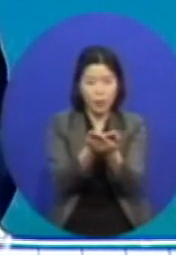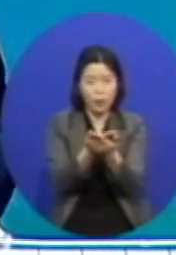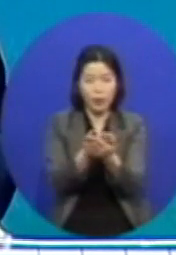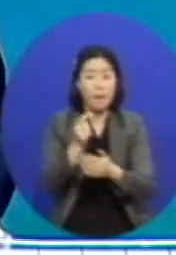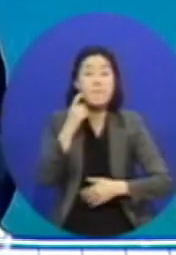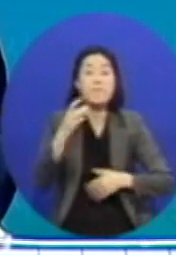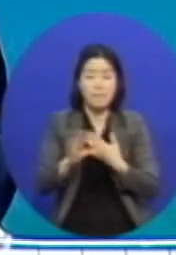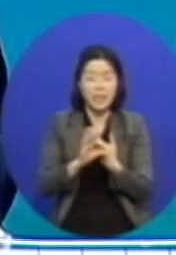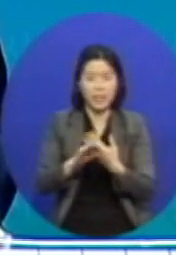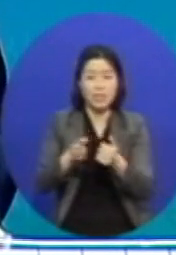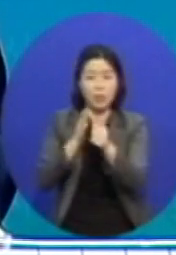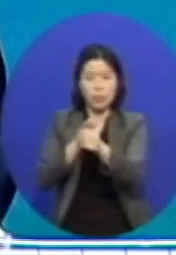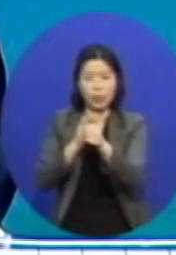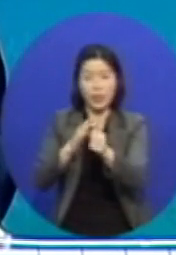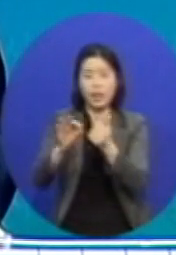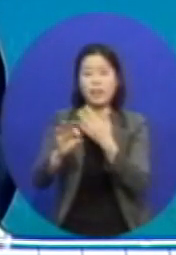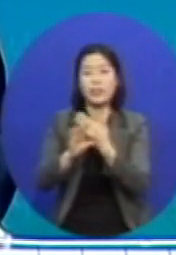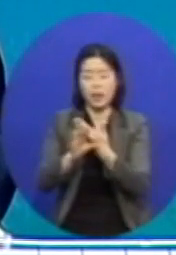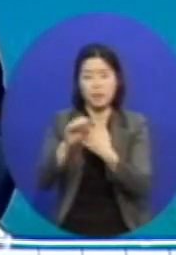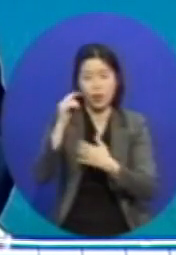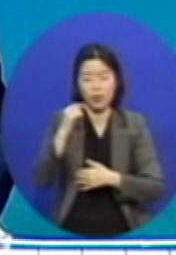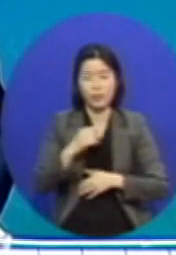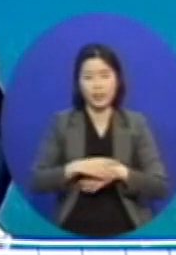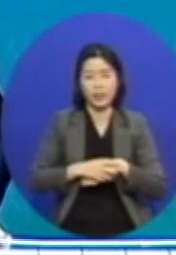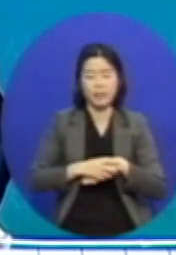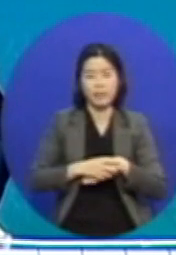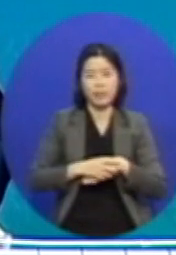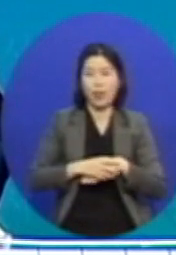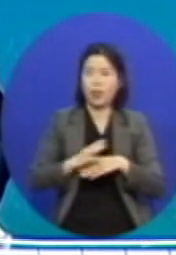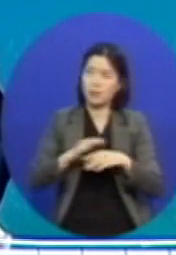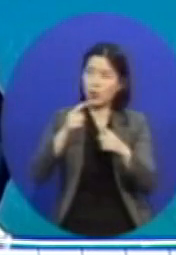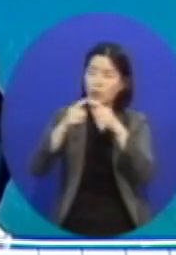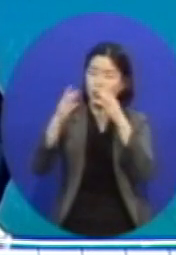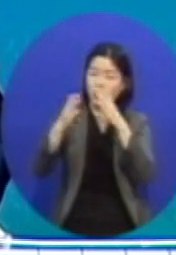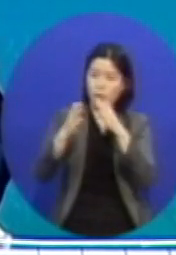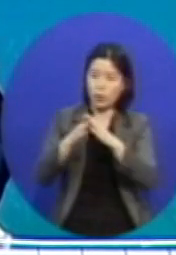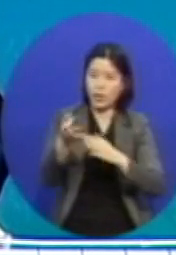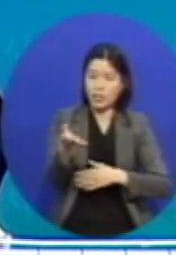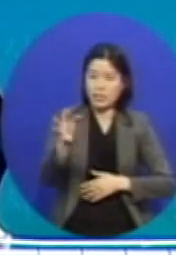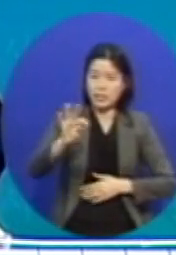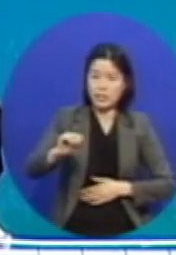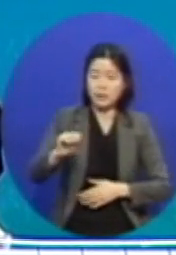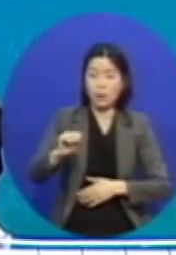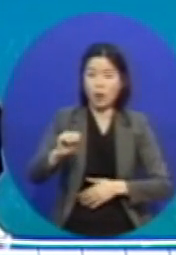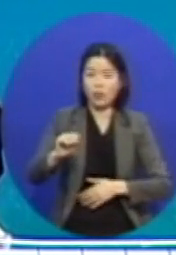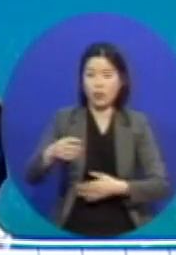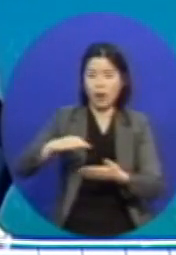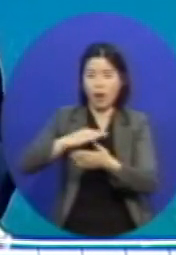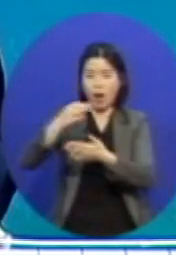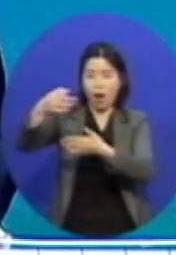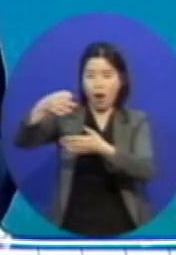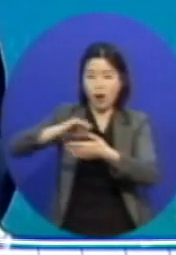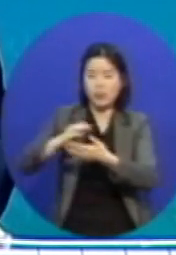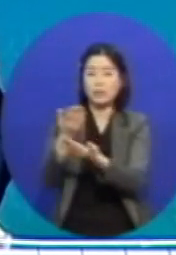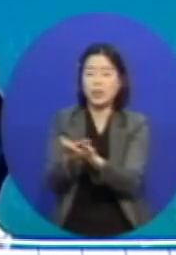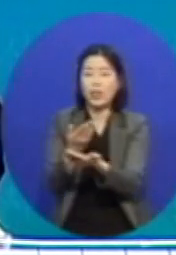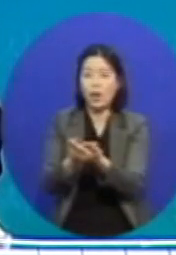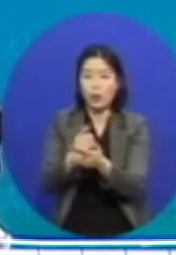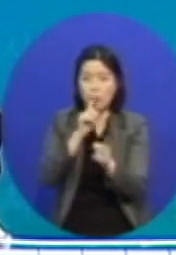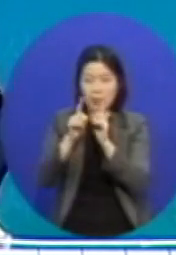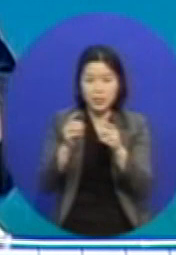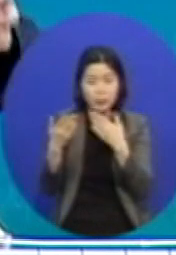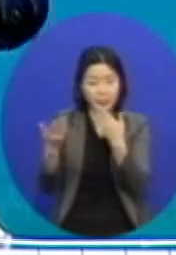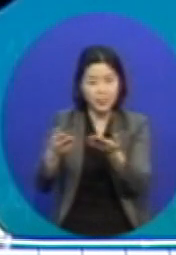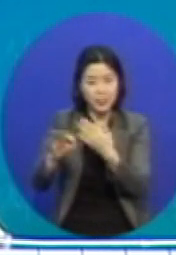만약에 제가 그렇게 부탁을 드린다면 교회의 또한 10억을 좀 엉금 하시라고 제가 그렇게 말씀 드린다면 아마